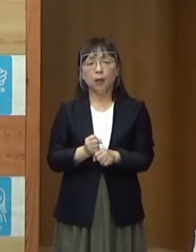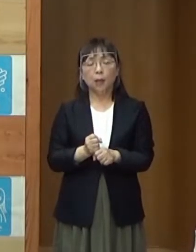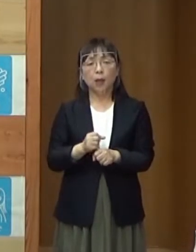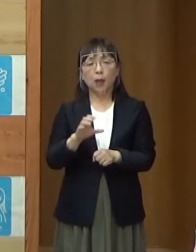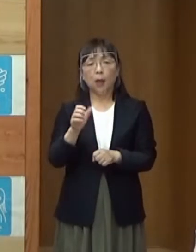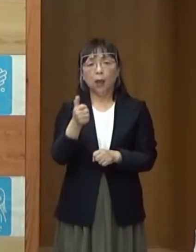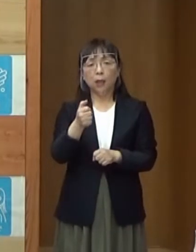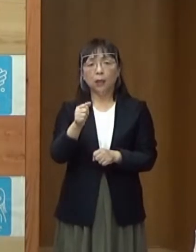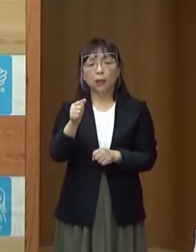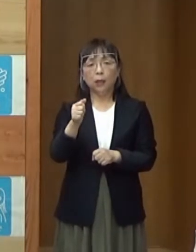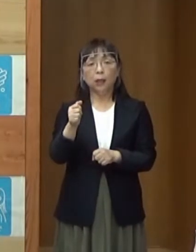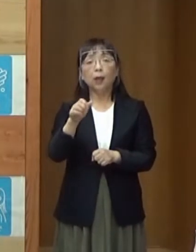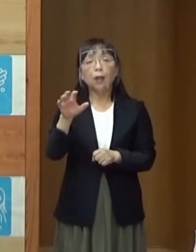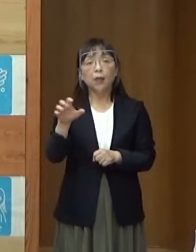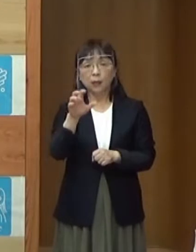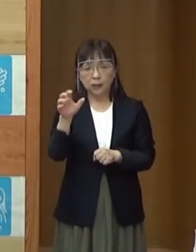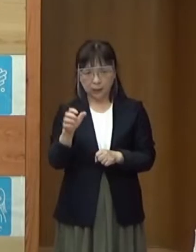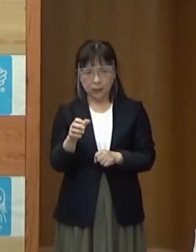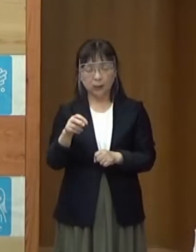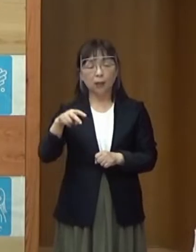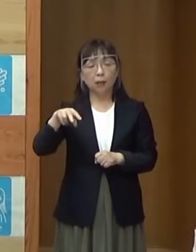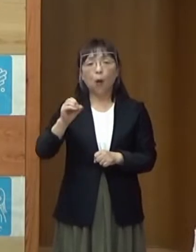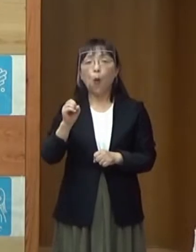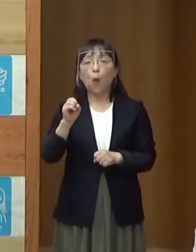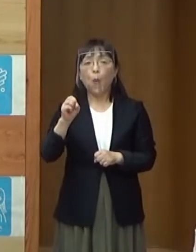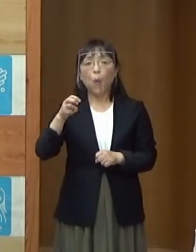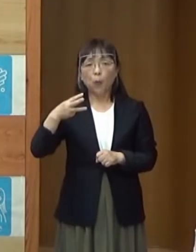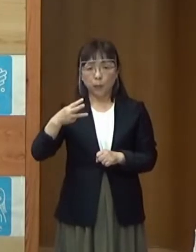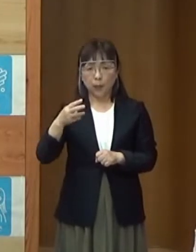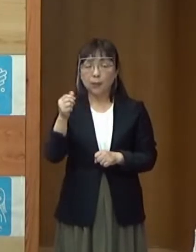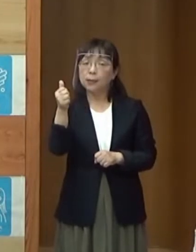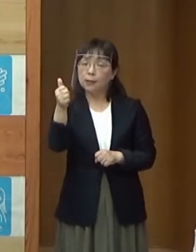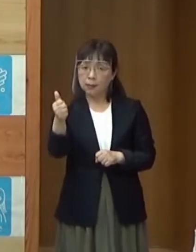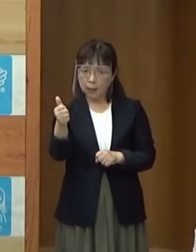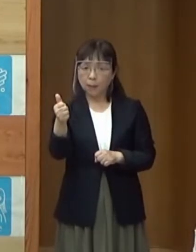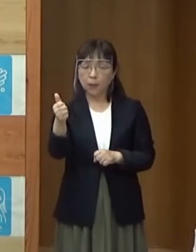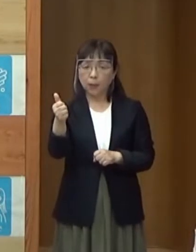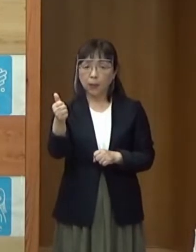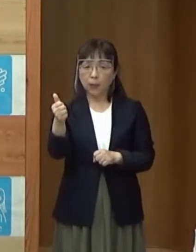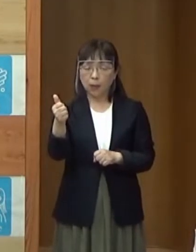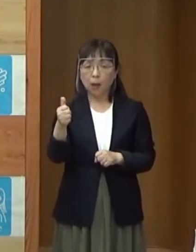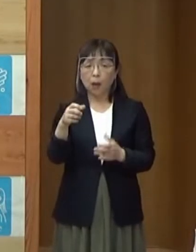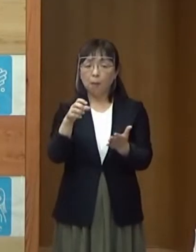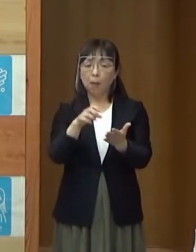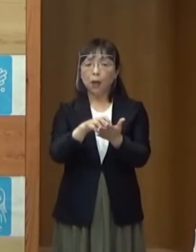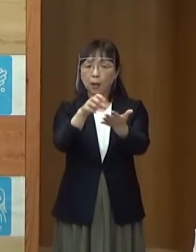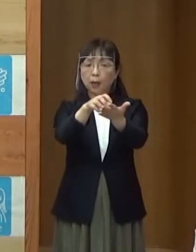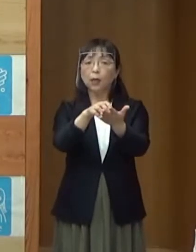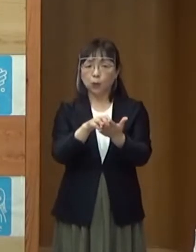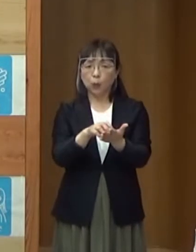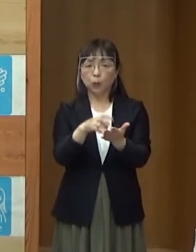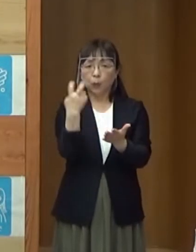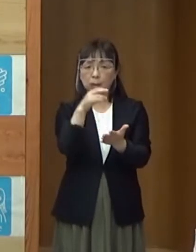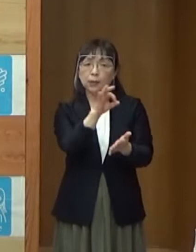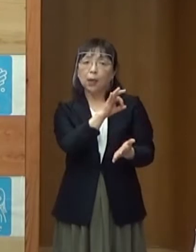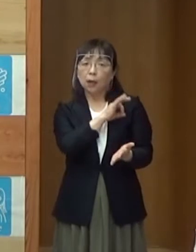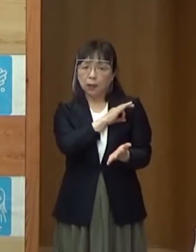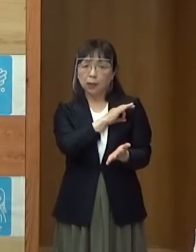さん、この漫画大賞の審査員の方にですねイラストを書き下ろしていただい